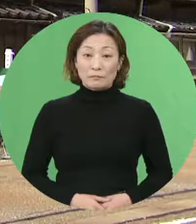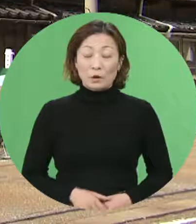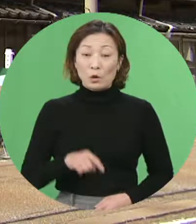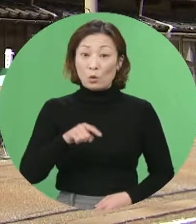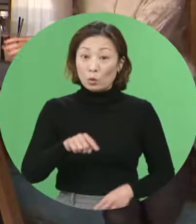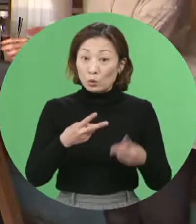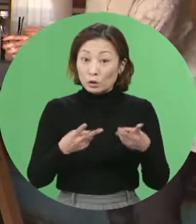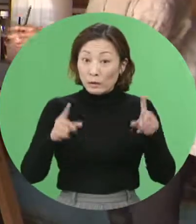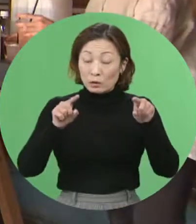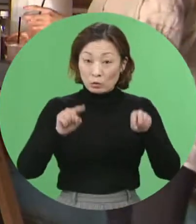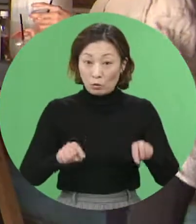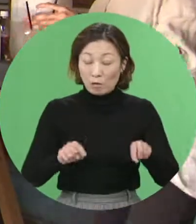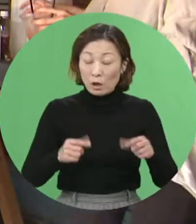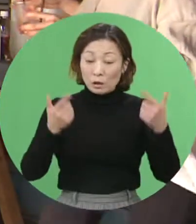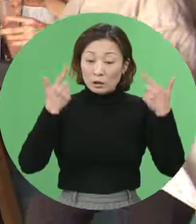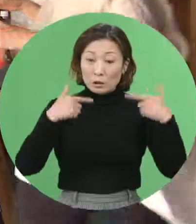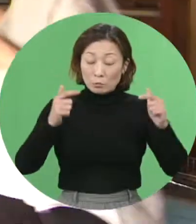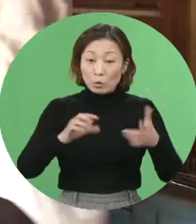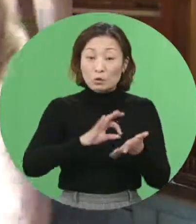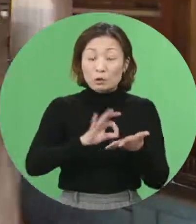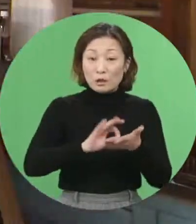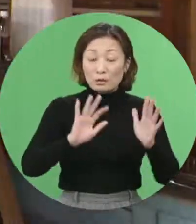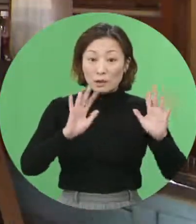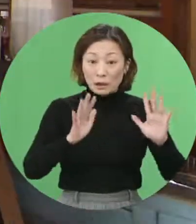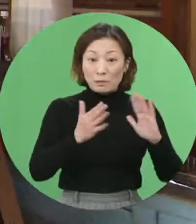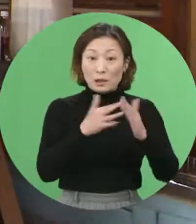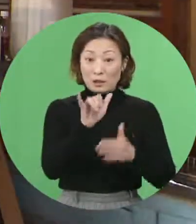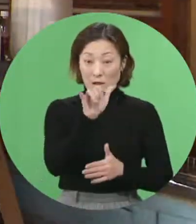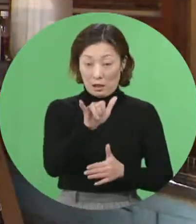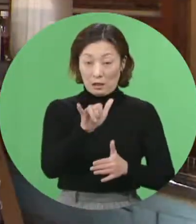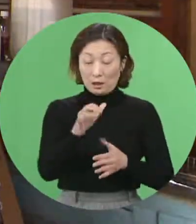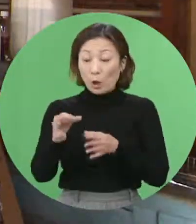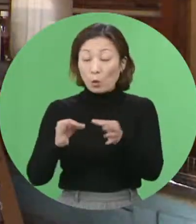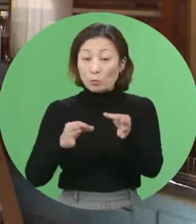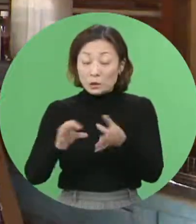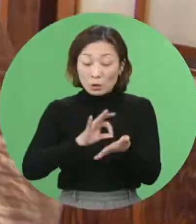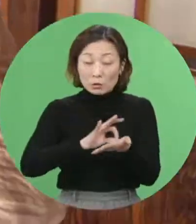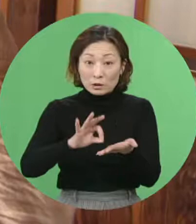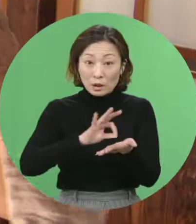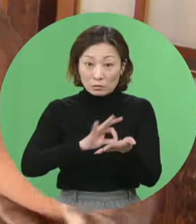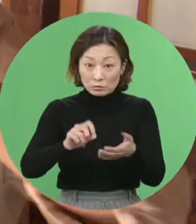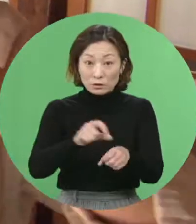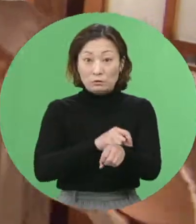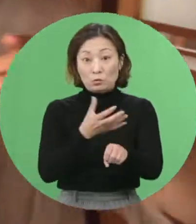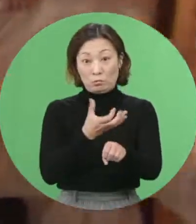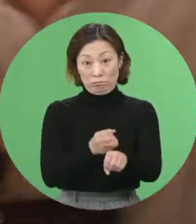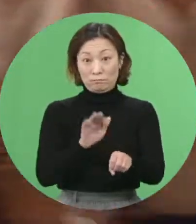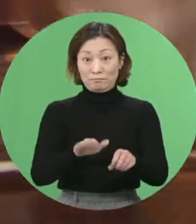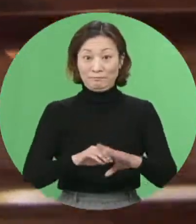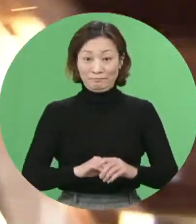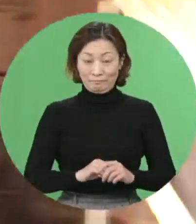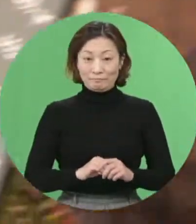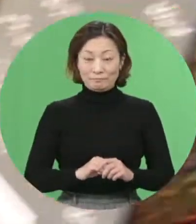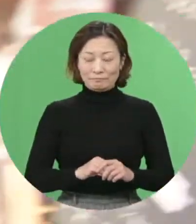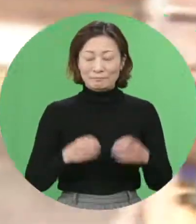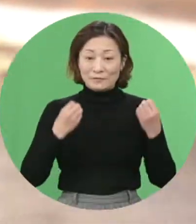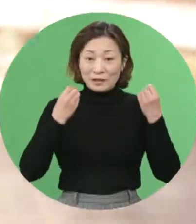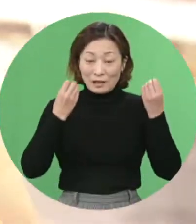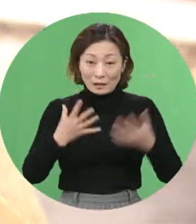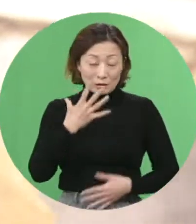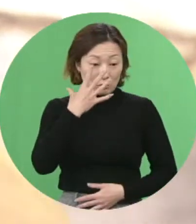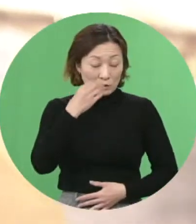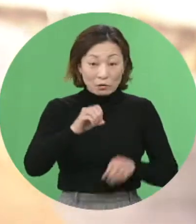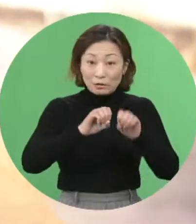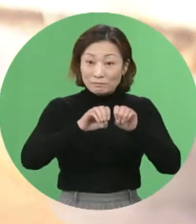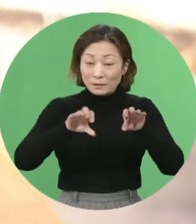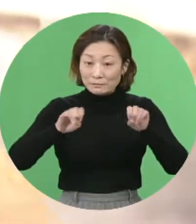またこのイベントは、普段空き家になっている町屋や空き店舗を活用しているのも特徴で、新たな魅力